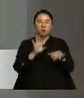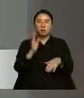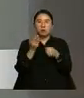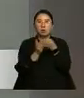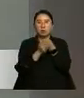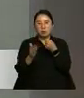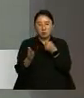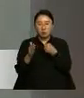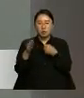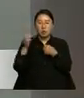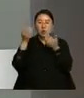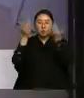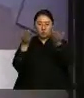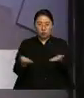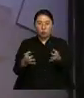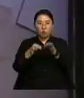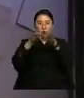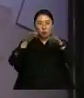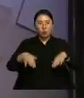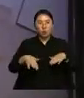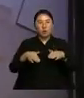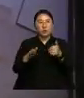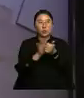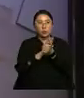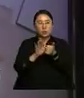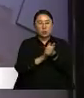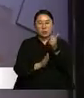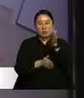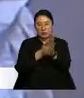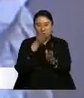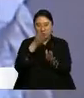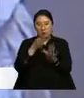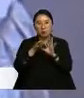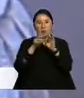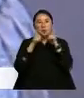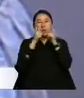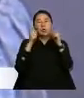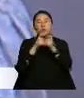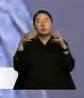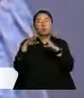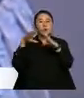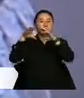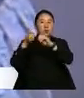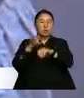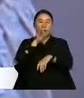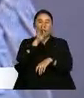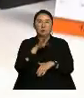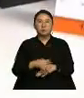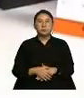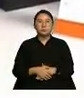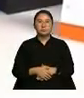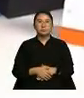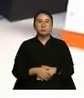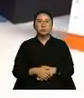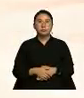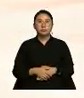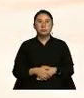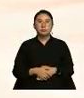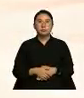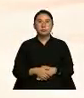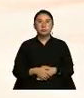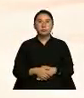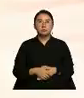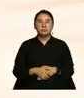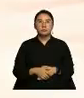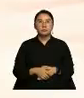고양시는 추석연휴 관내 요양 시설 종사자들의 사적 모임을 금지하기로 했습니다 딜 i've 서울 경기